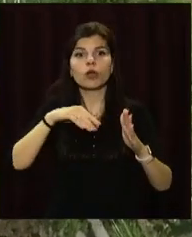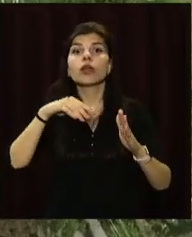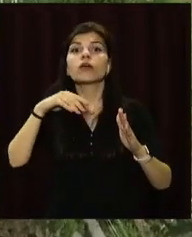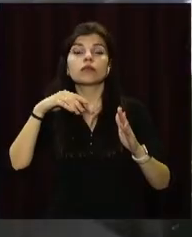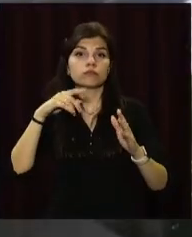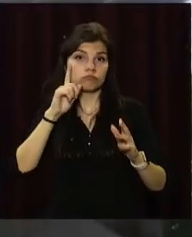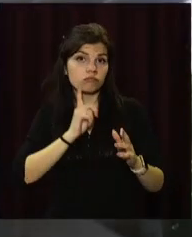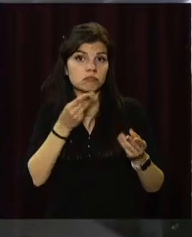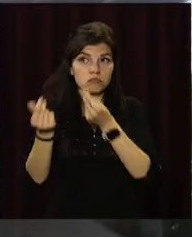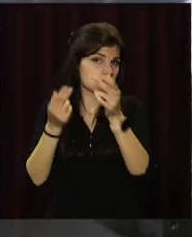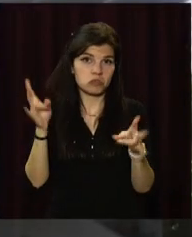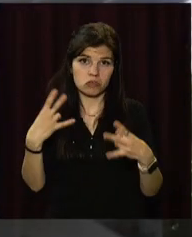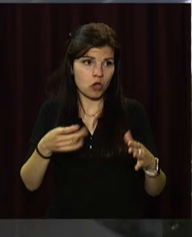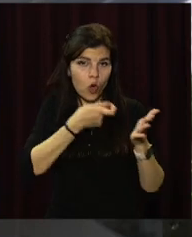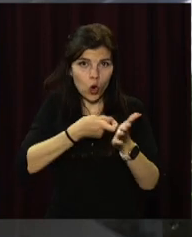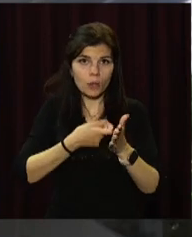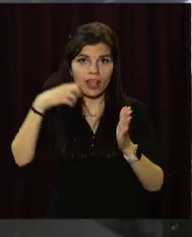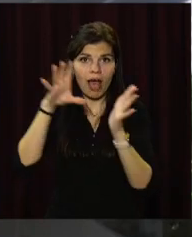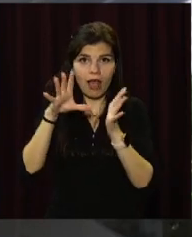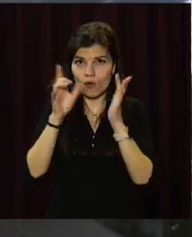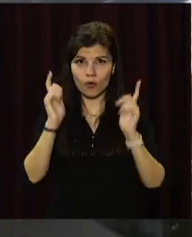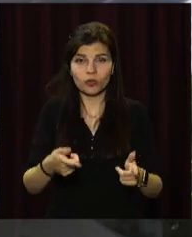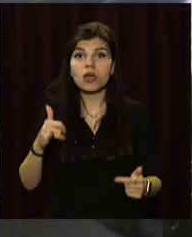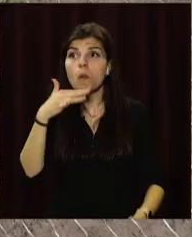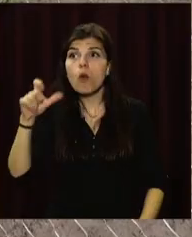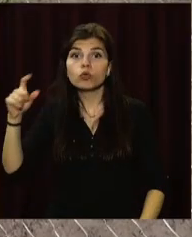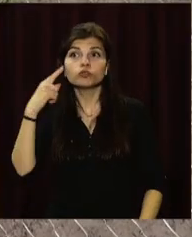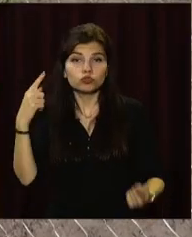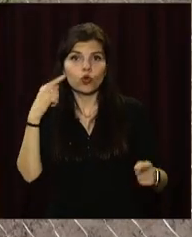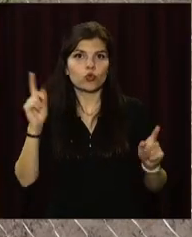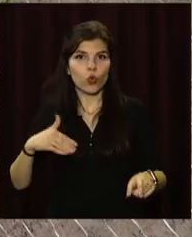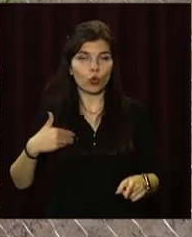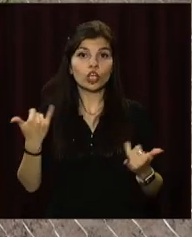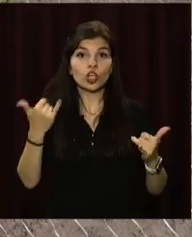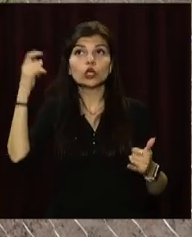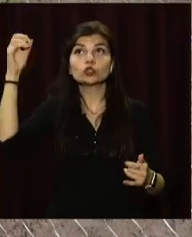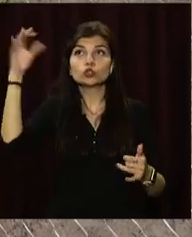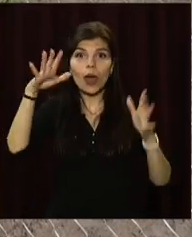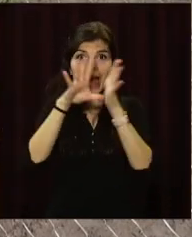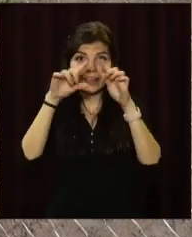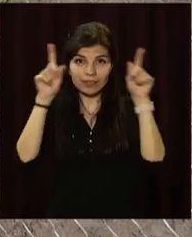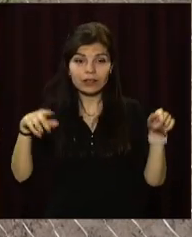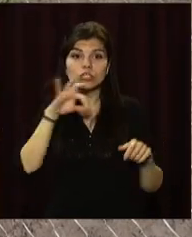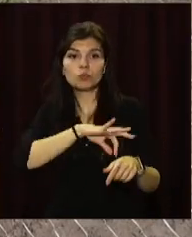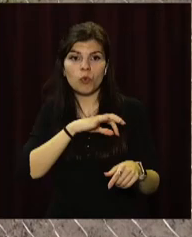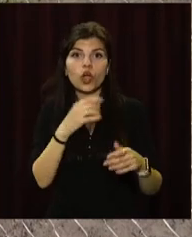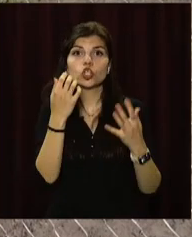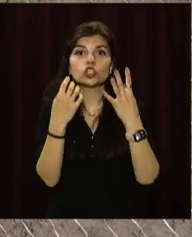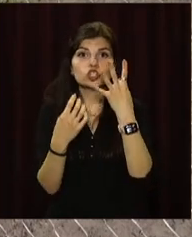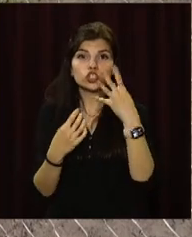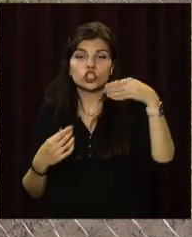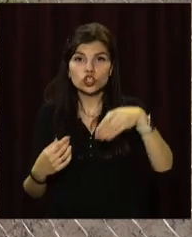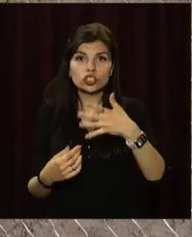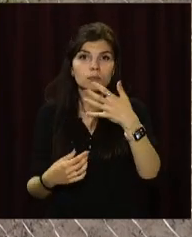сонячних панелей. Їхня кількість в області цього року збільшилася на 7%. Зараз сонячну енергію генерують та споживають 4,5